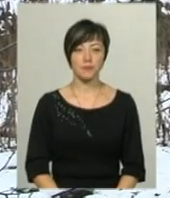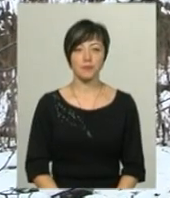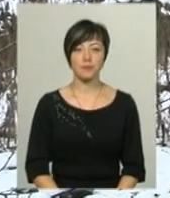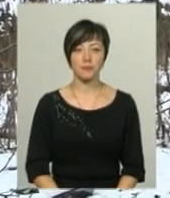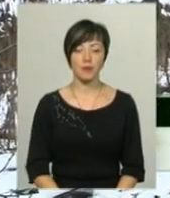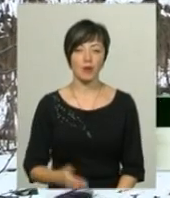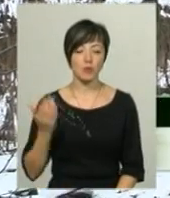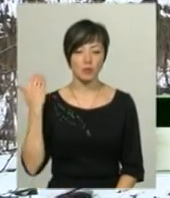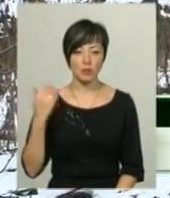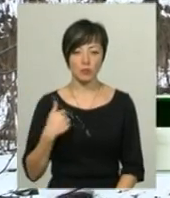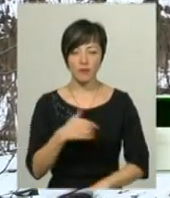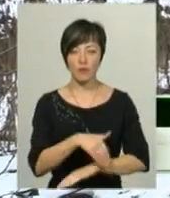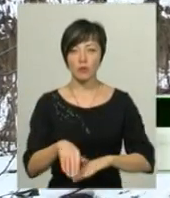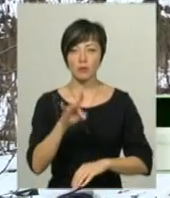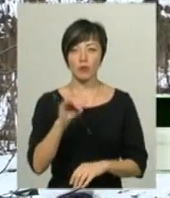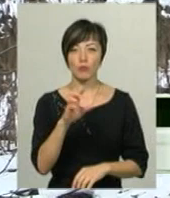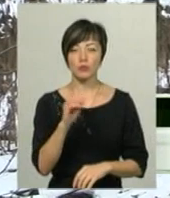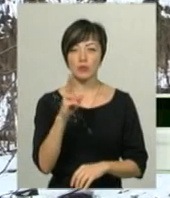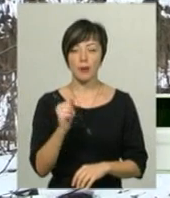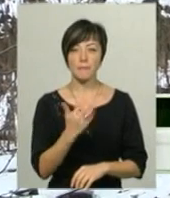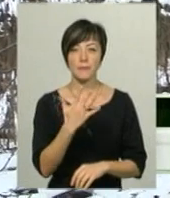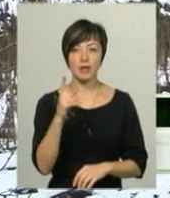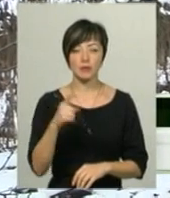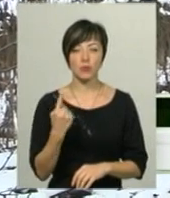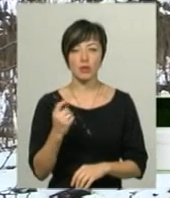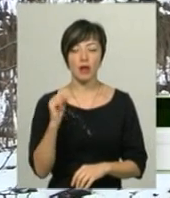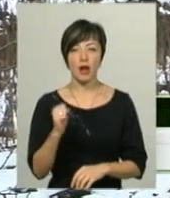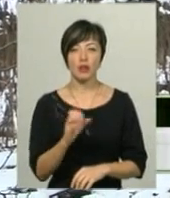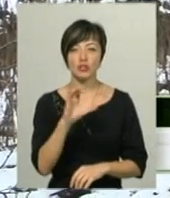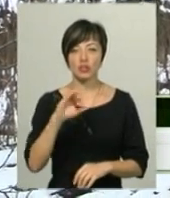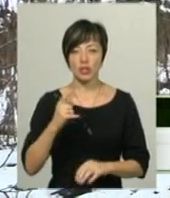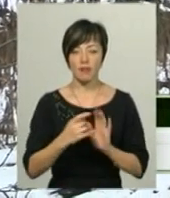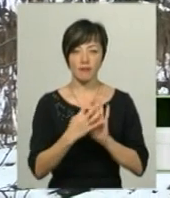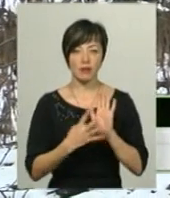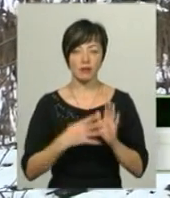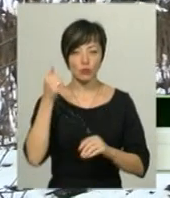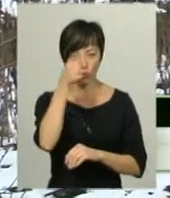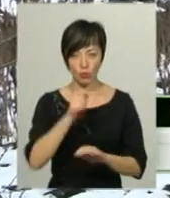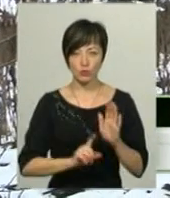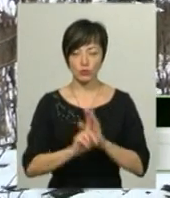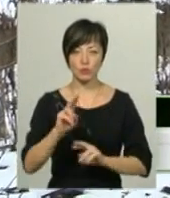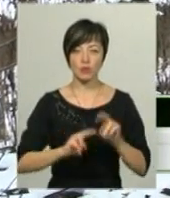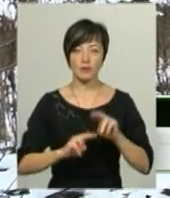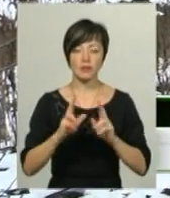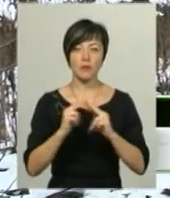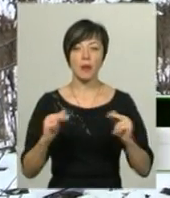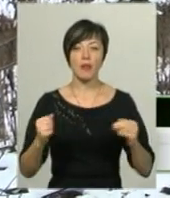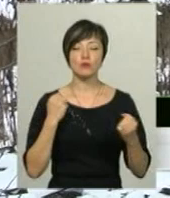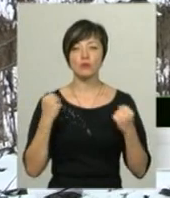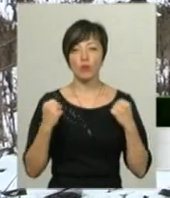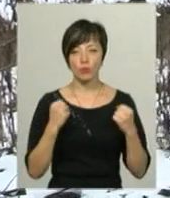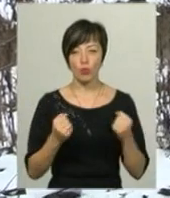Позаду мене вулиця Прибузька, 5/1А. У січні 2019 року тут розпочнуть будівництво «Палацу